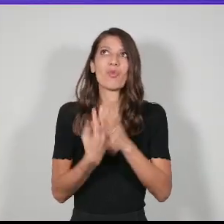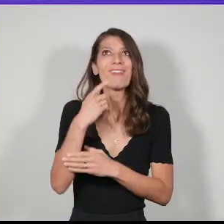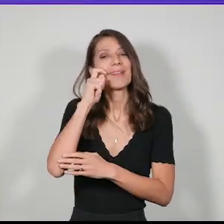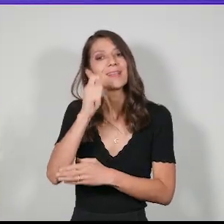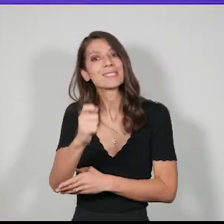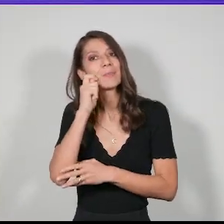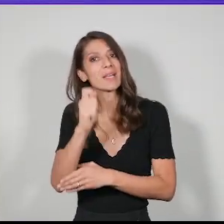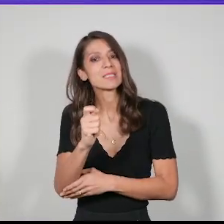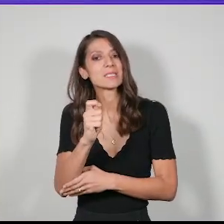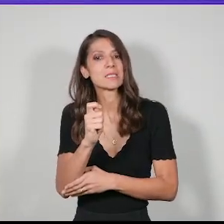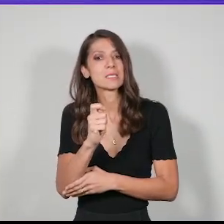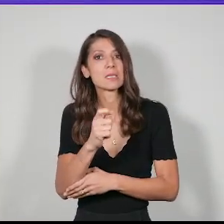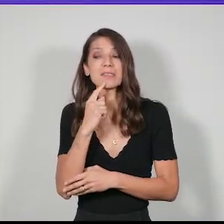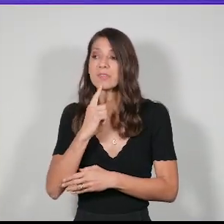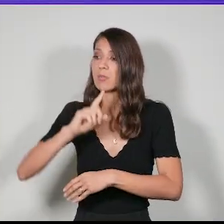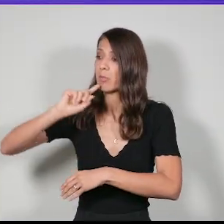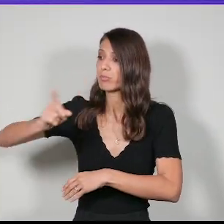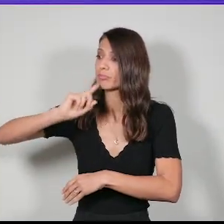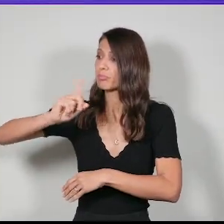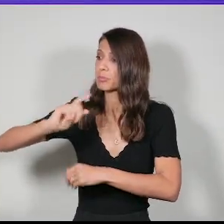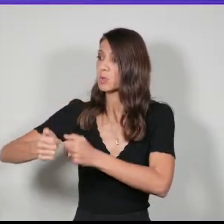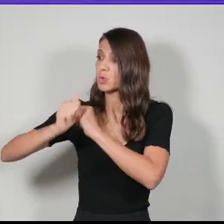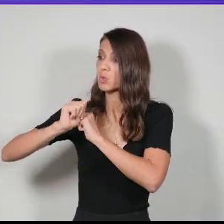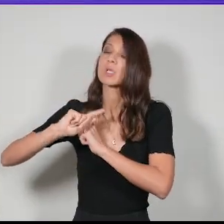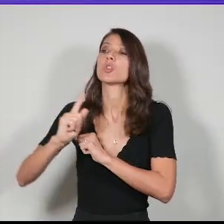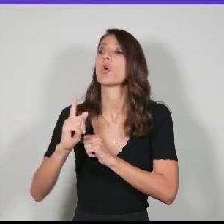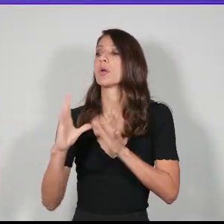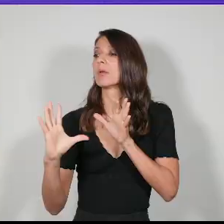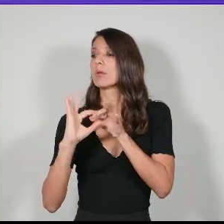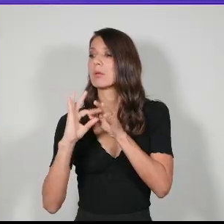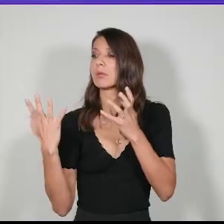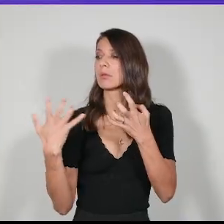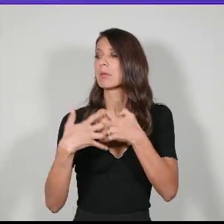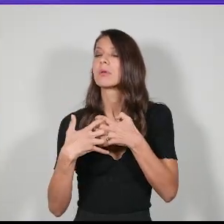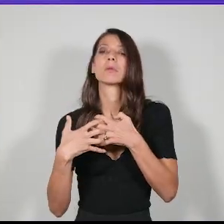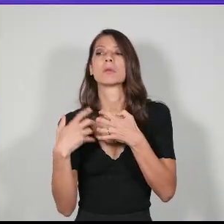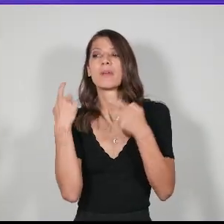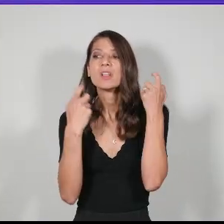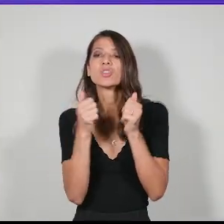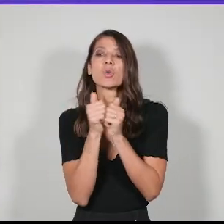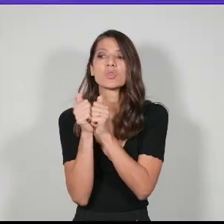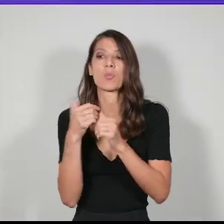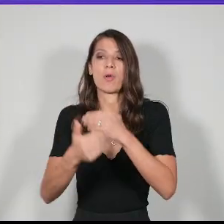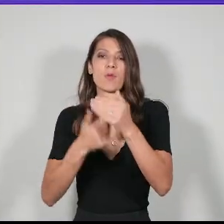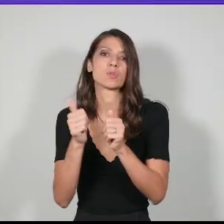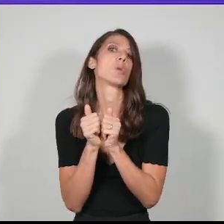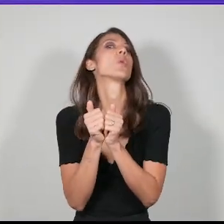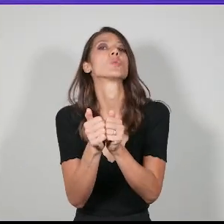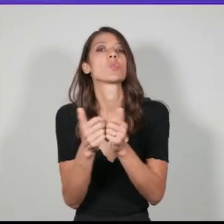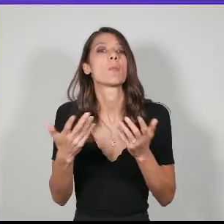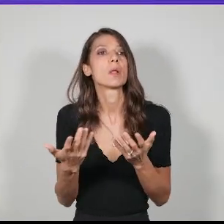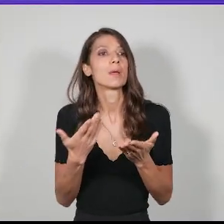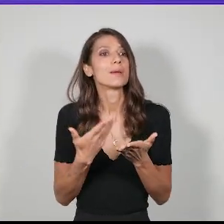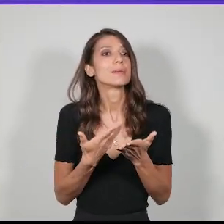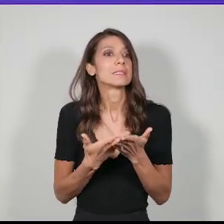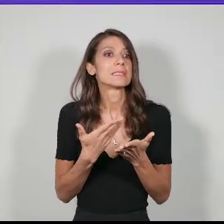n'est plus une logique d'expertise verticale, mais une logique de co-construction. Et je pense que ça, cette fonction, en tout cas, elle